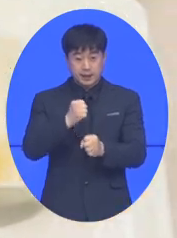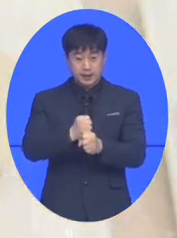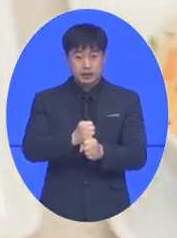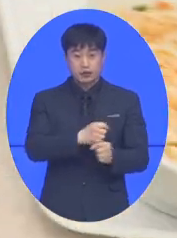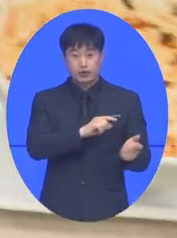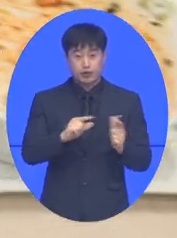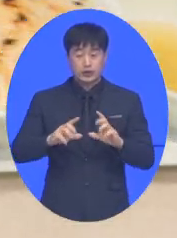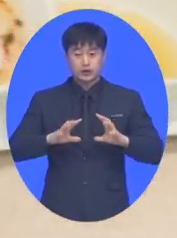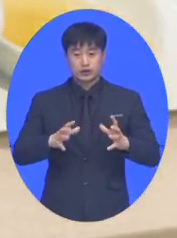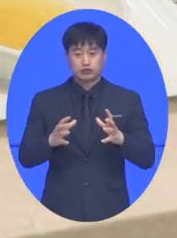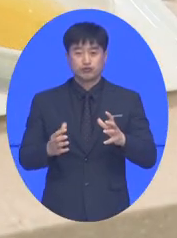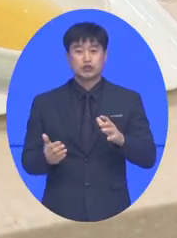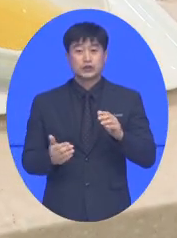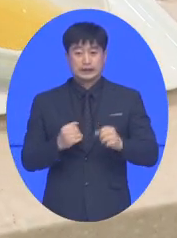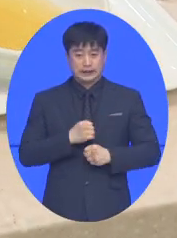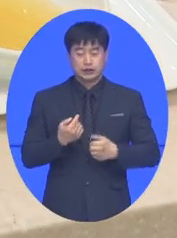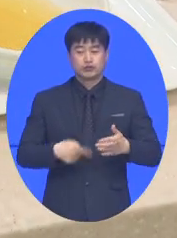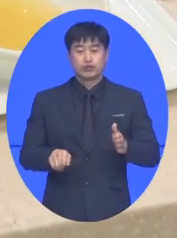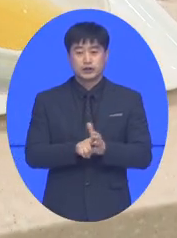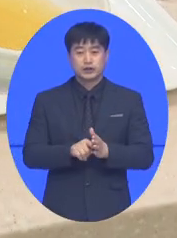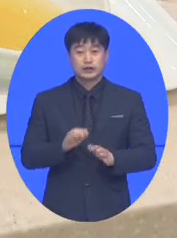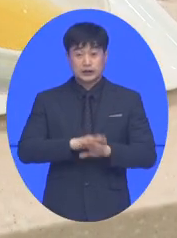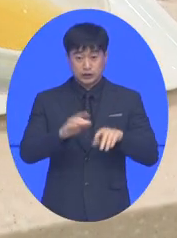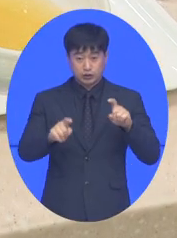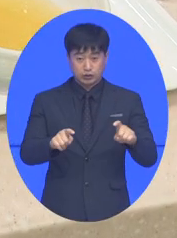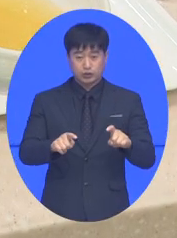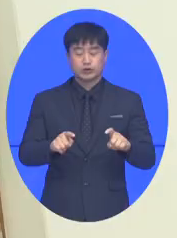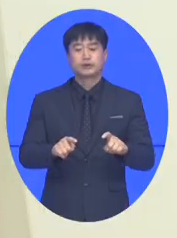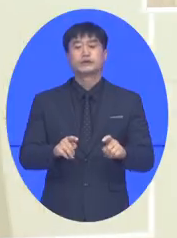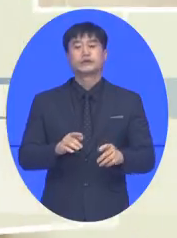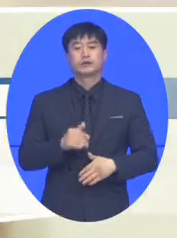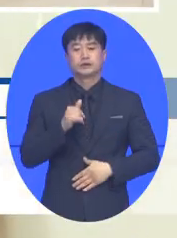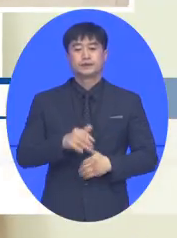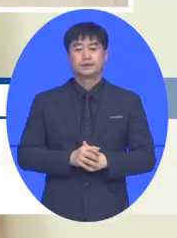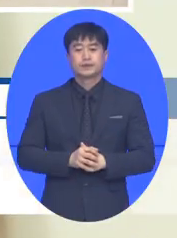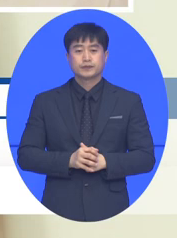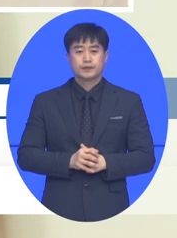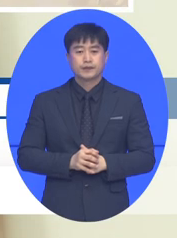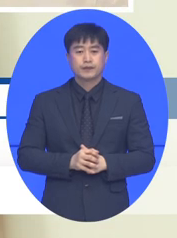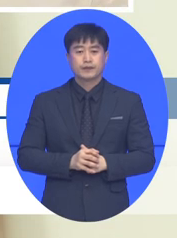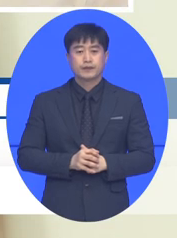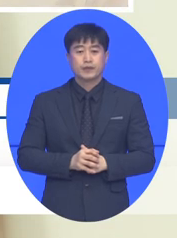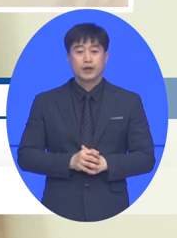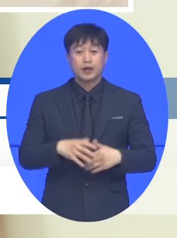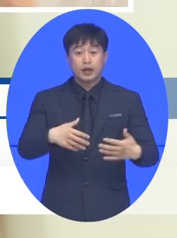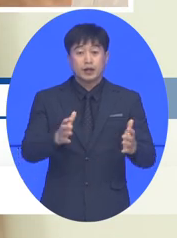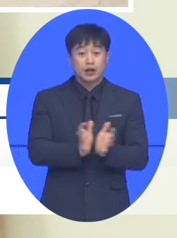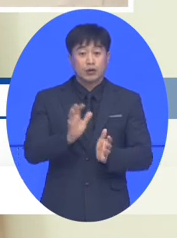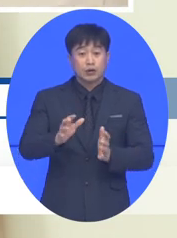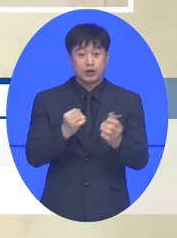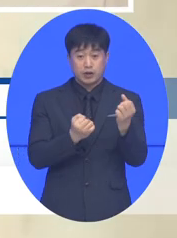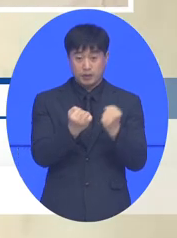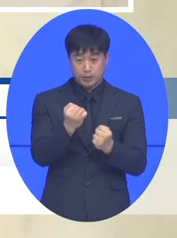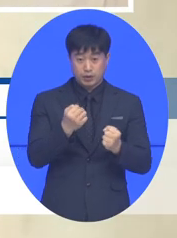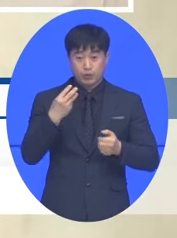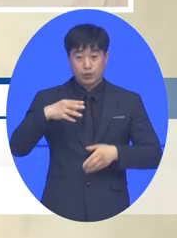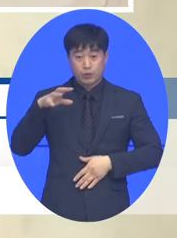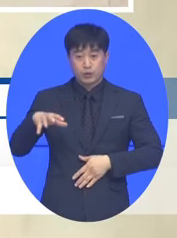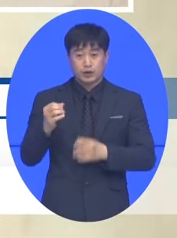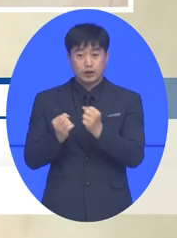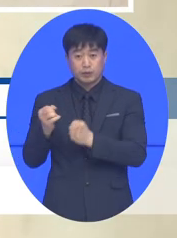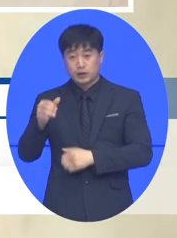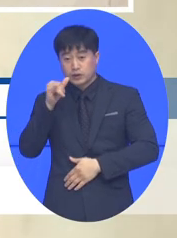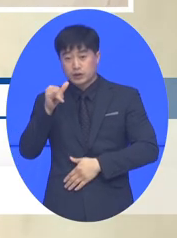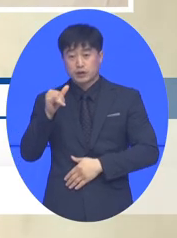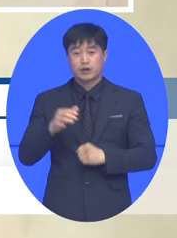공공기관에서 솔선수범에 이루어졌습니다 제반에서 이런 캠페인 경기도에서 이렇게 캠페인을 진행하다 보니까